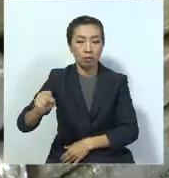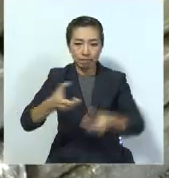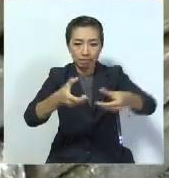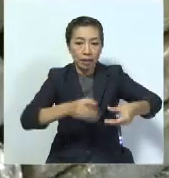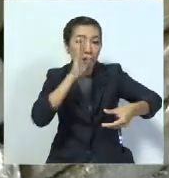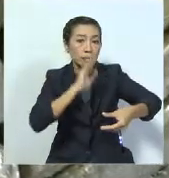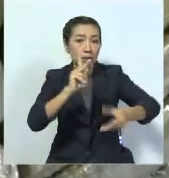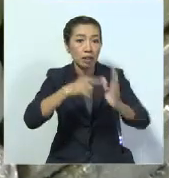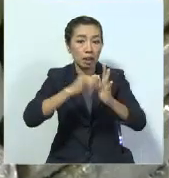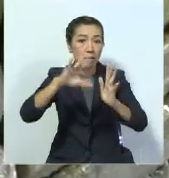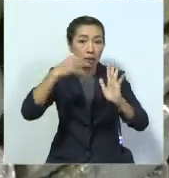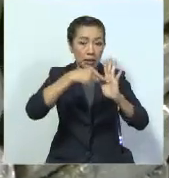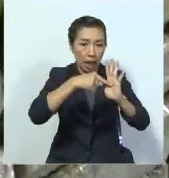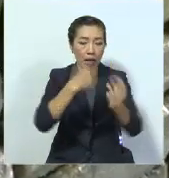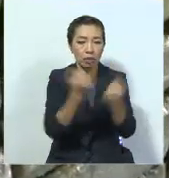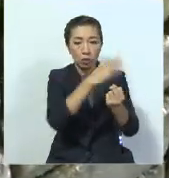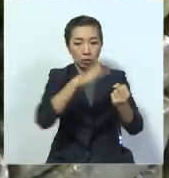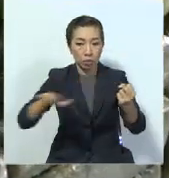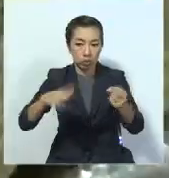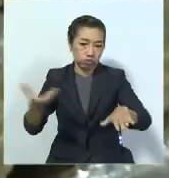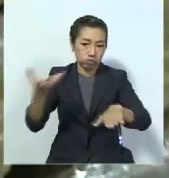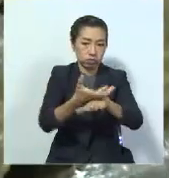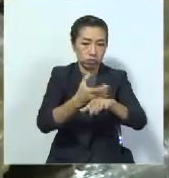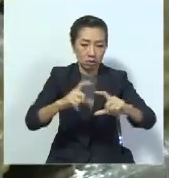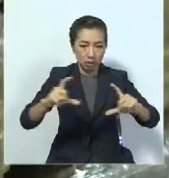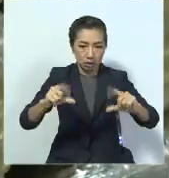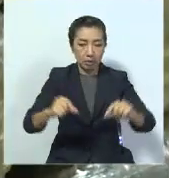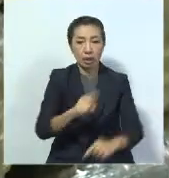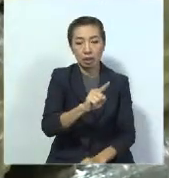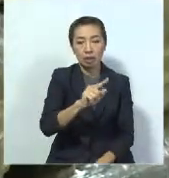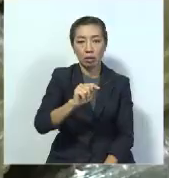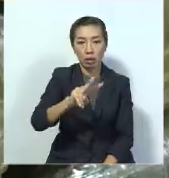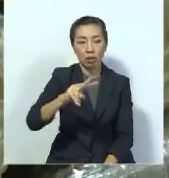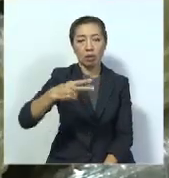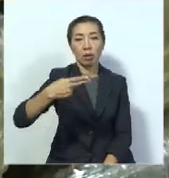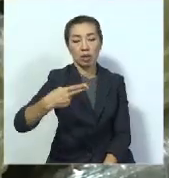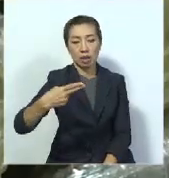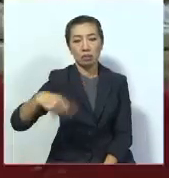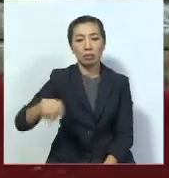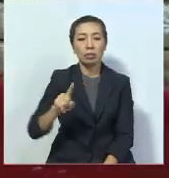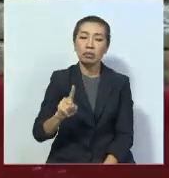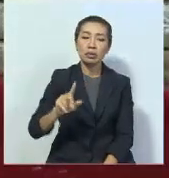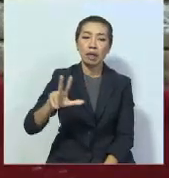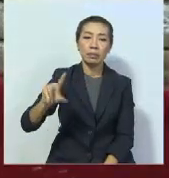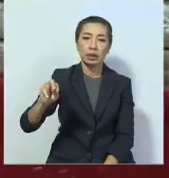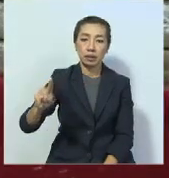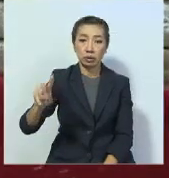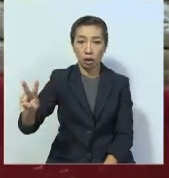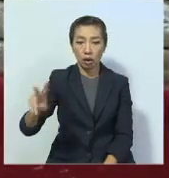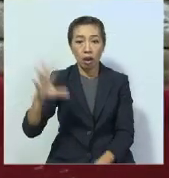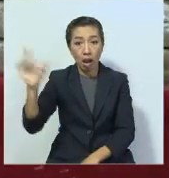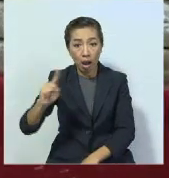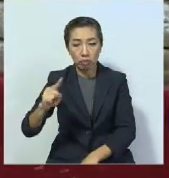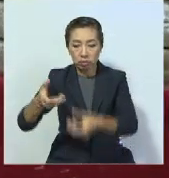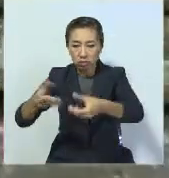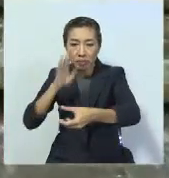ชาล็อตใหญ่บรรทุกภายในรถกระบะทะเบียน1ทพุทธเท่าหอหีบ6312ลักลอบขนยาเสพติดจากชายแดนจังหวั